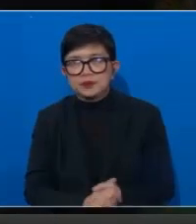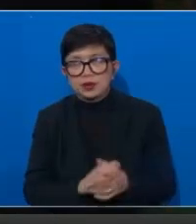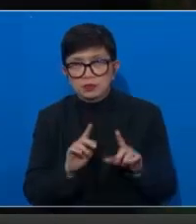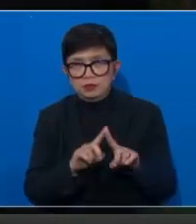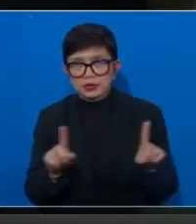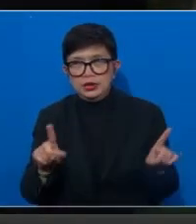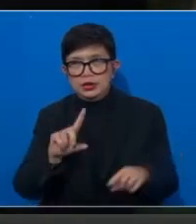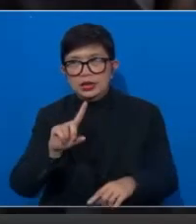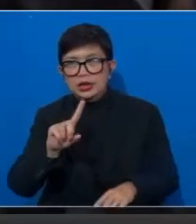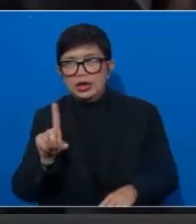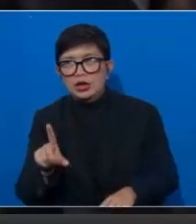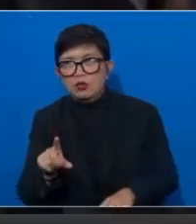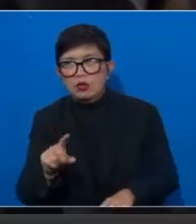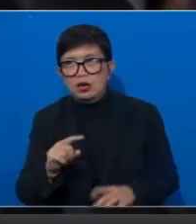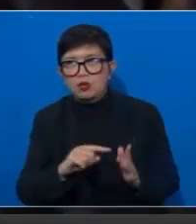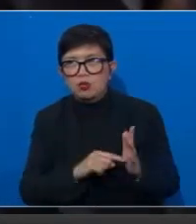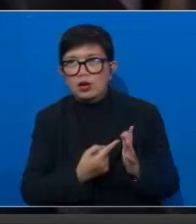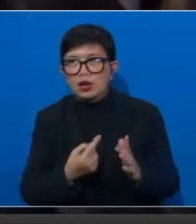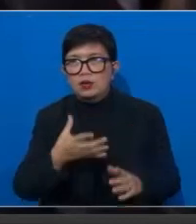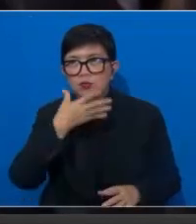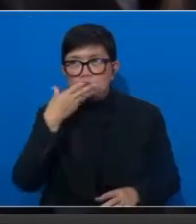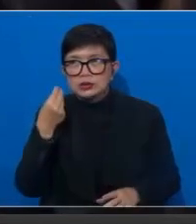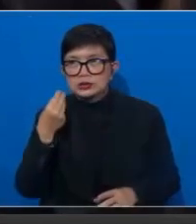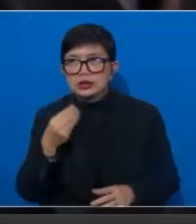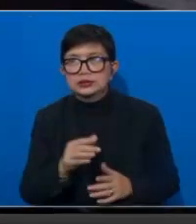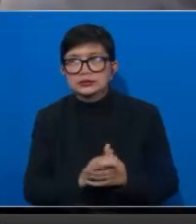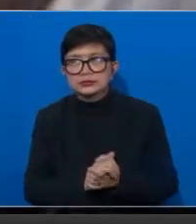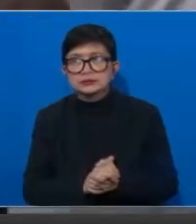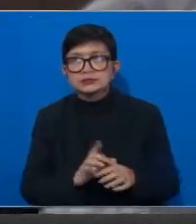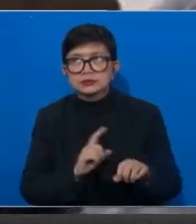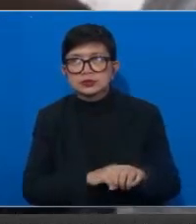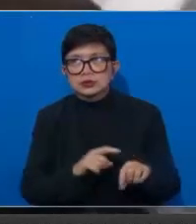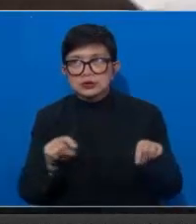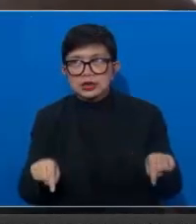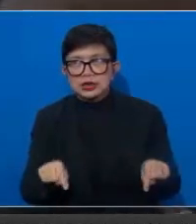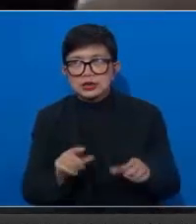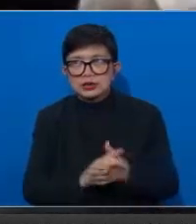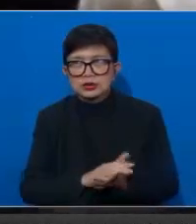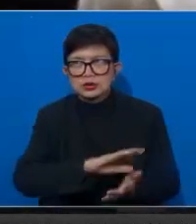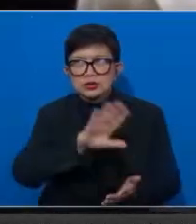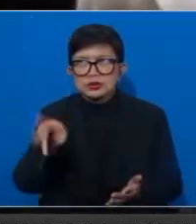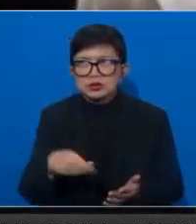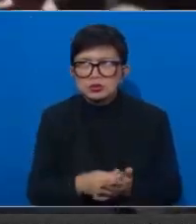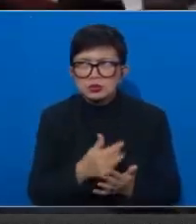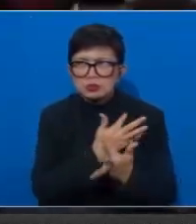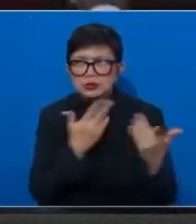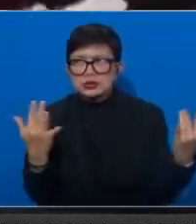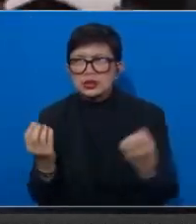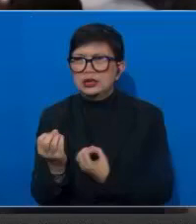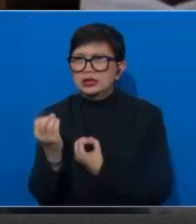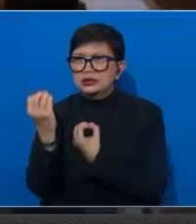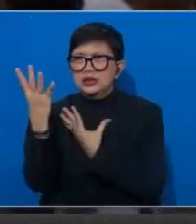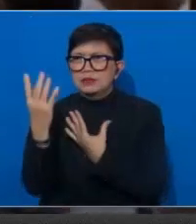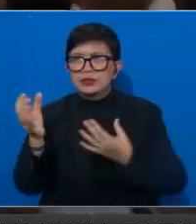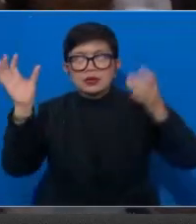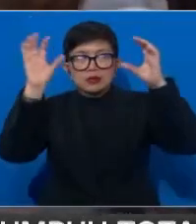awal puasa atau bulan Ramadan oleh sebagian umat Islam saat ini, diperkirakan seluruh umat Islam di tanah air akan